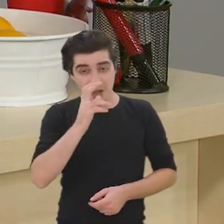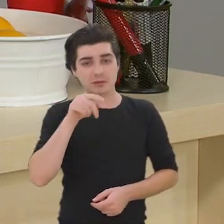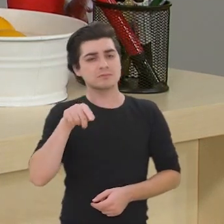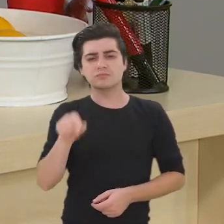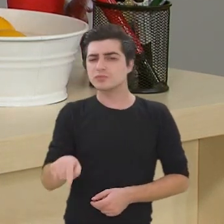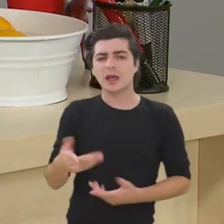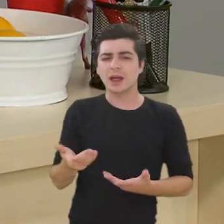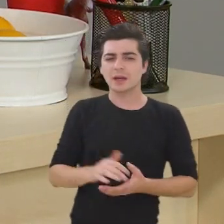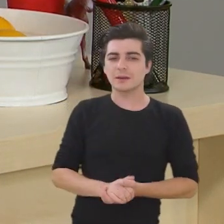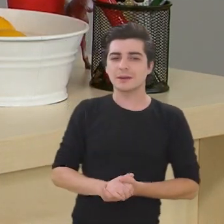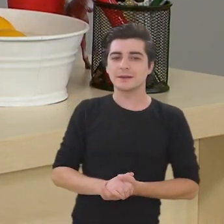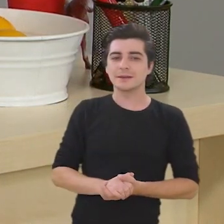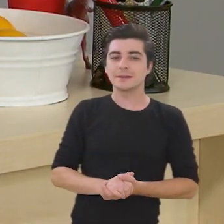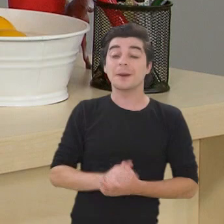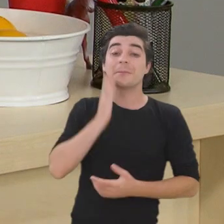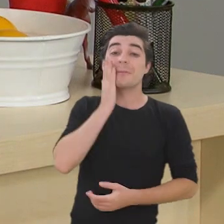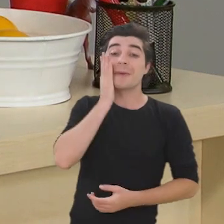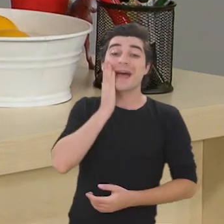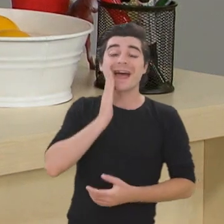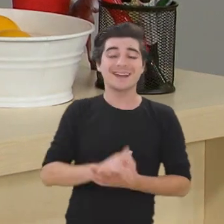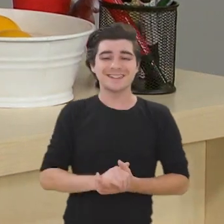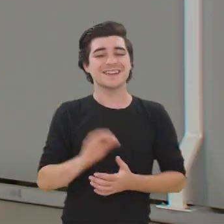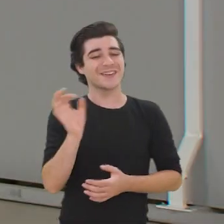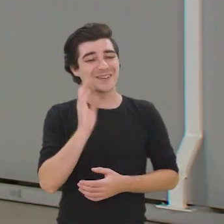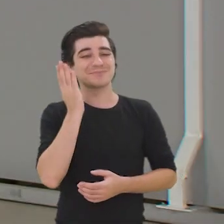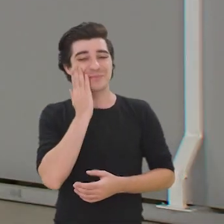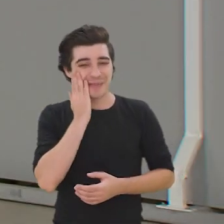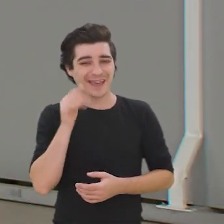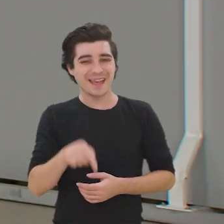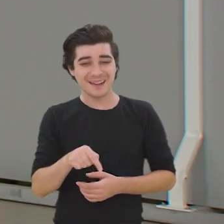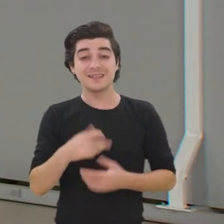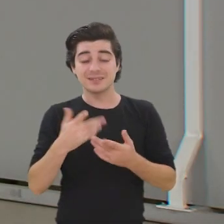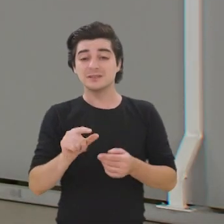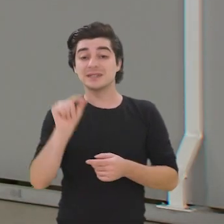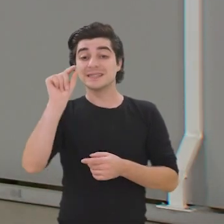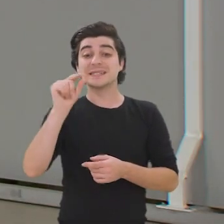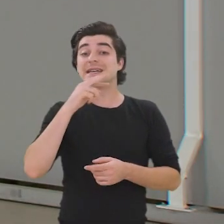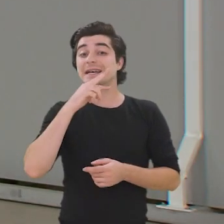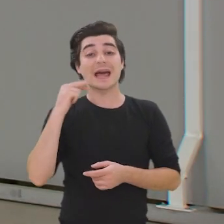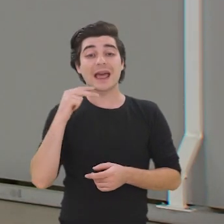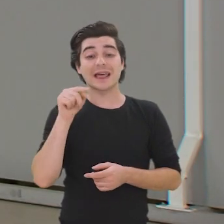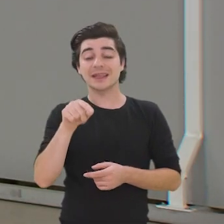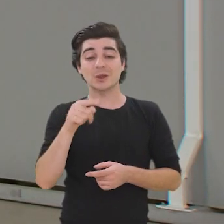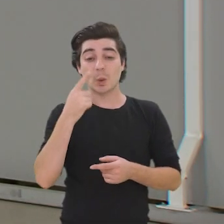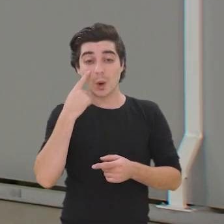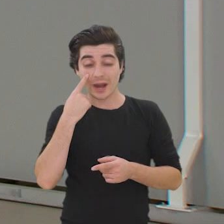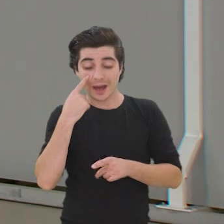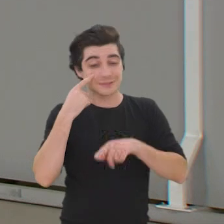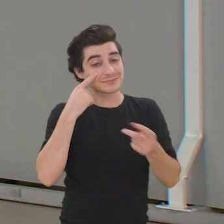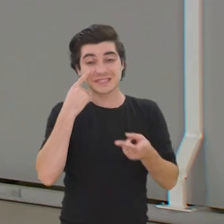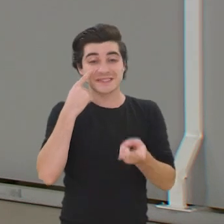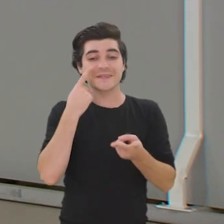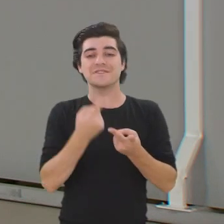renkte. Bu pompon pembe. Pembe renkte. Ve bu pompon renk olarak